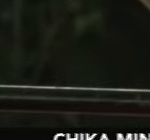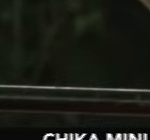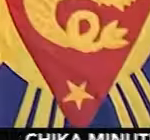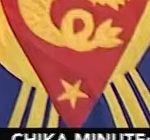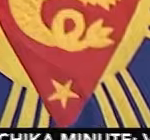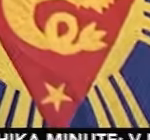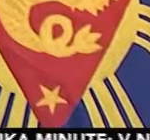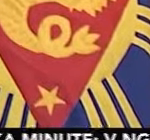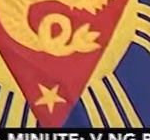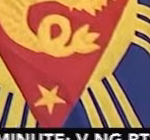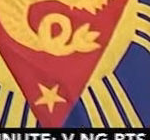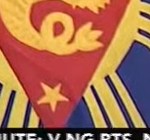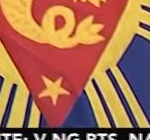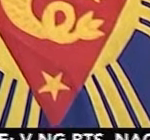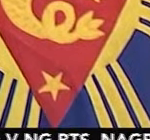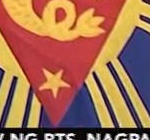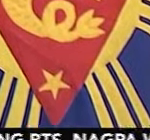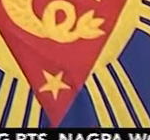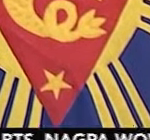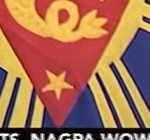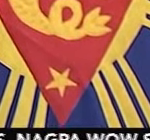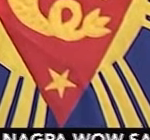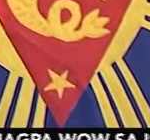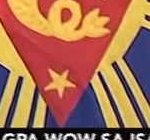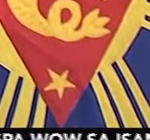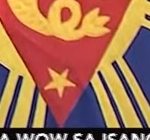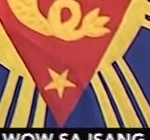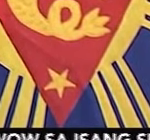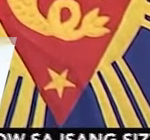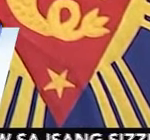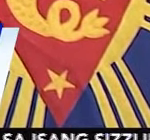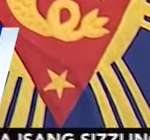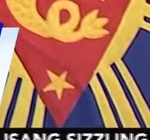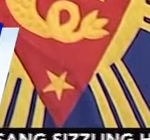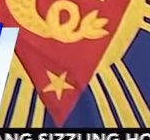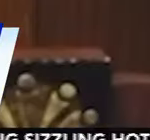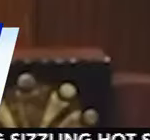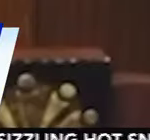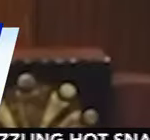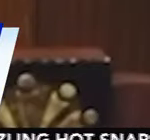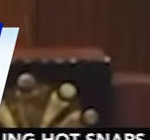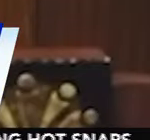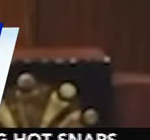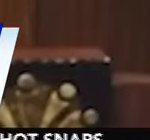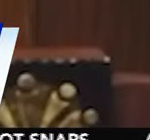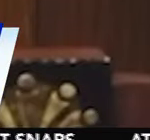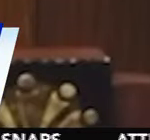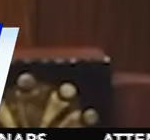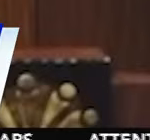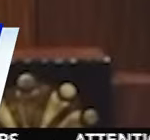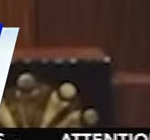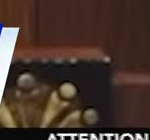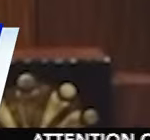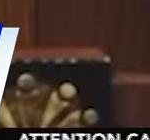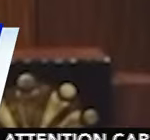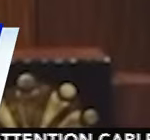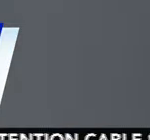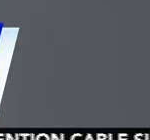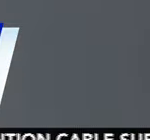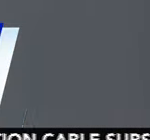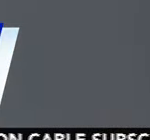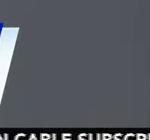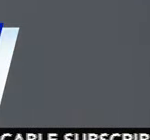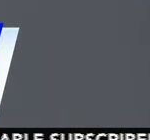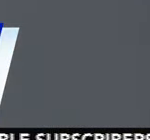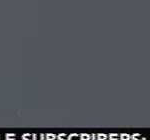ng mga tao. Sagot naman ni Pangulong Bongbong Marcos, bago pa man siya maging presidente ay naihain na ang ilang reklamo laban